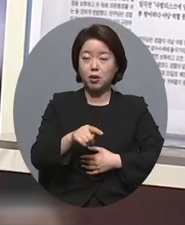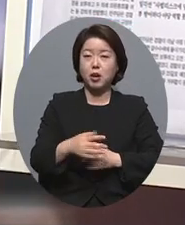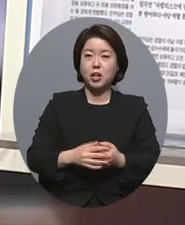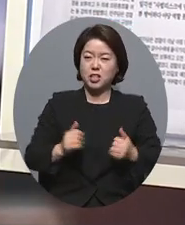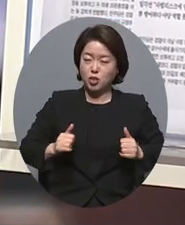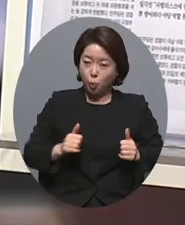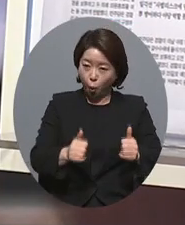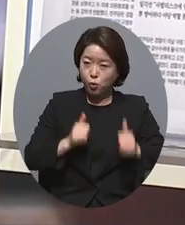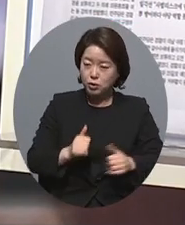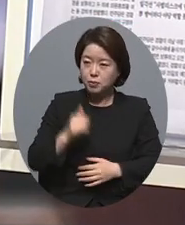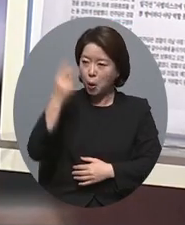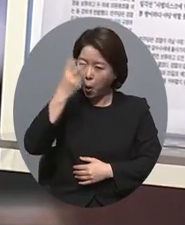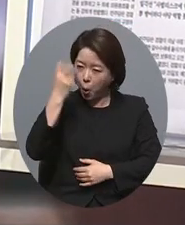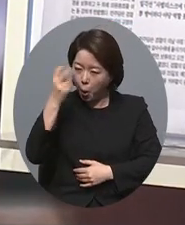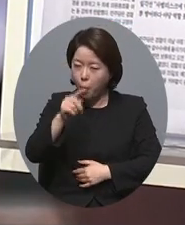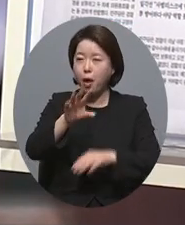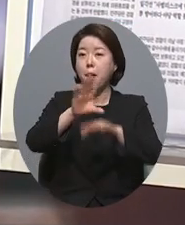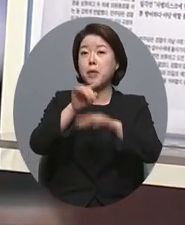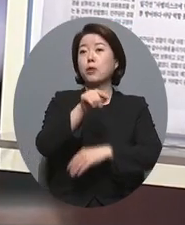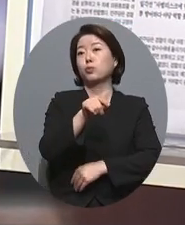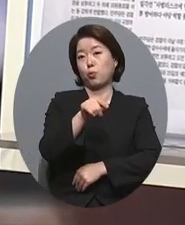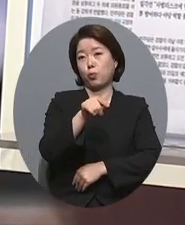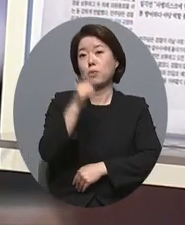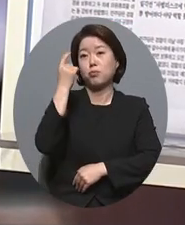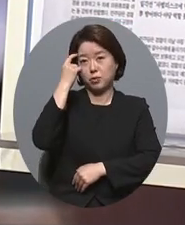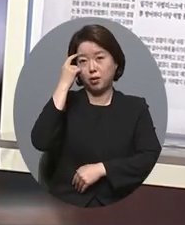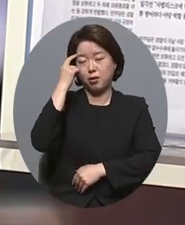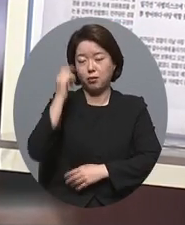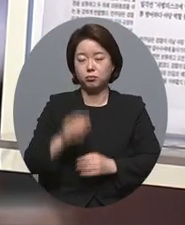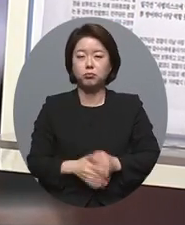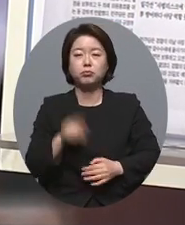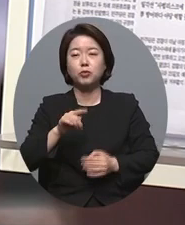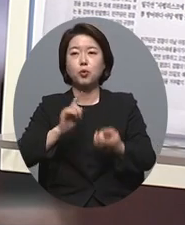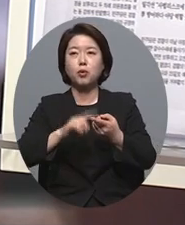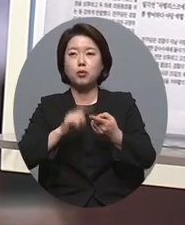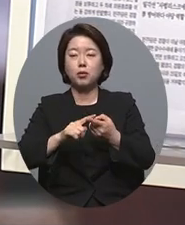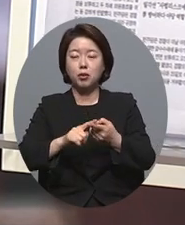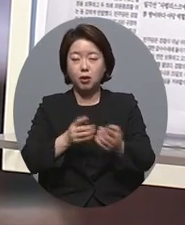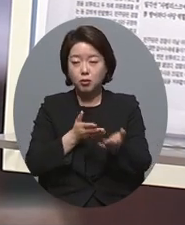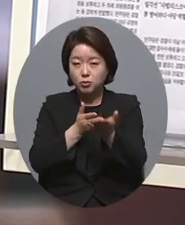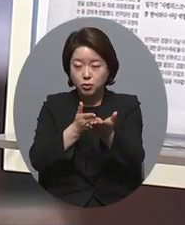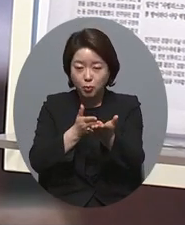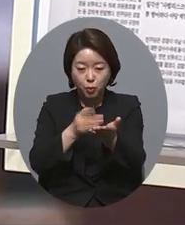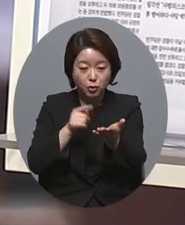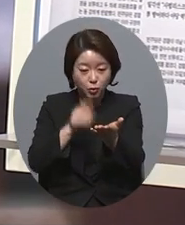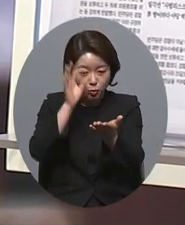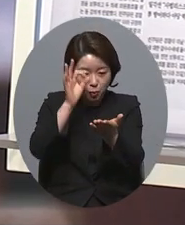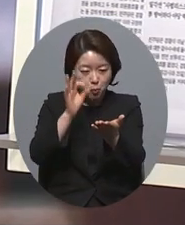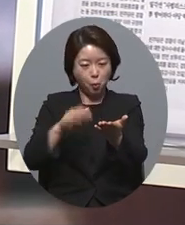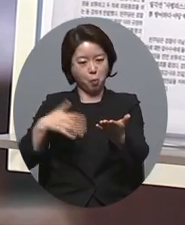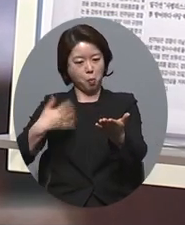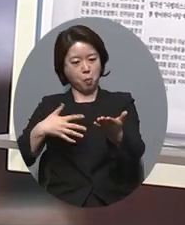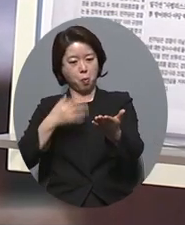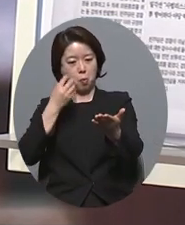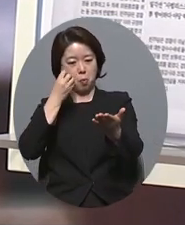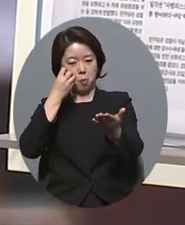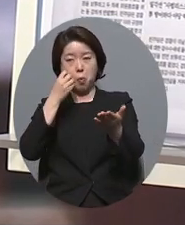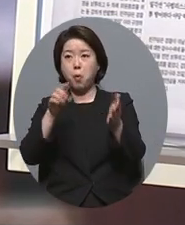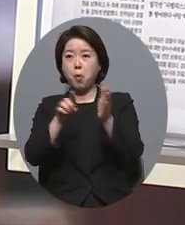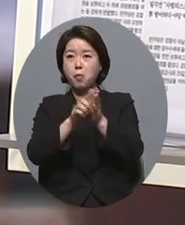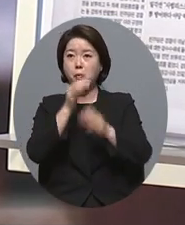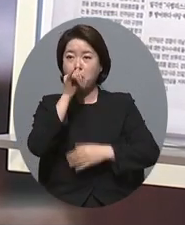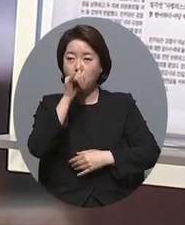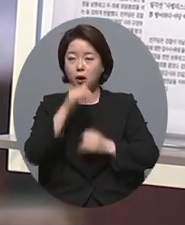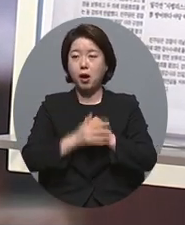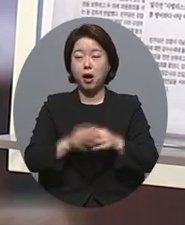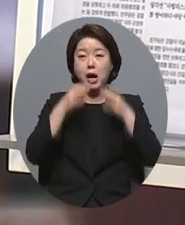하는 이런 언론사라고 생각하기 때문에 네. 이런 부분에 대한 제보는 적어도 어느 정도 신빙성 있지 않겠느냐라는 차원에서